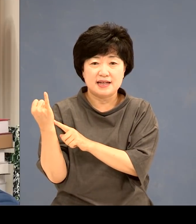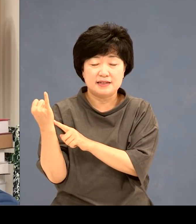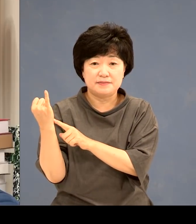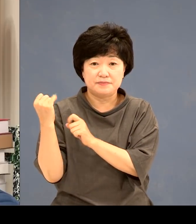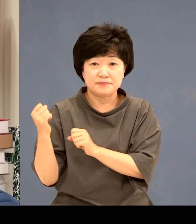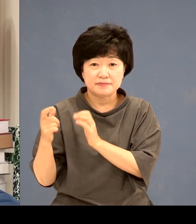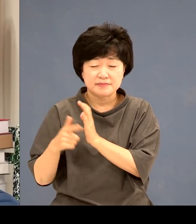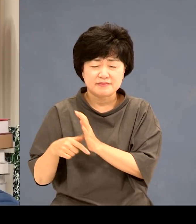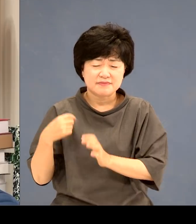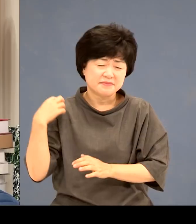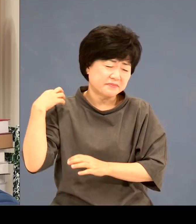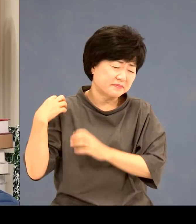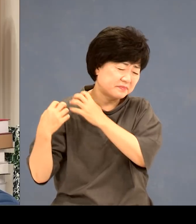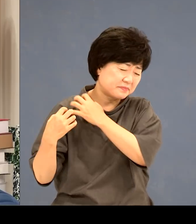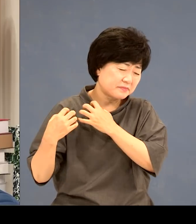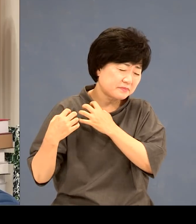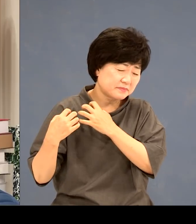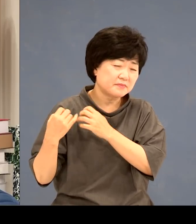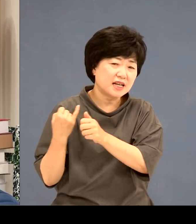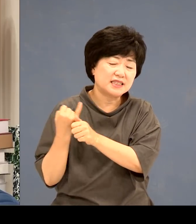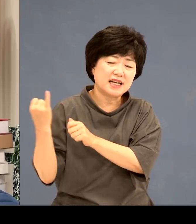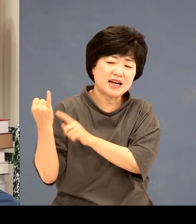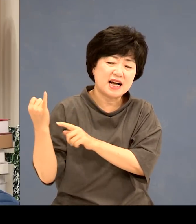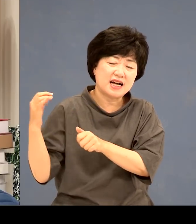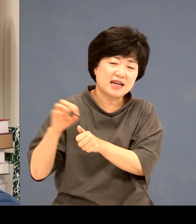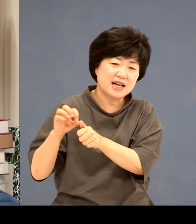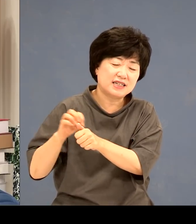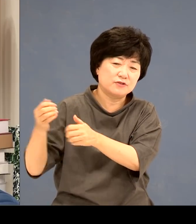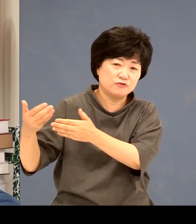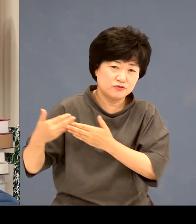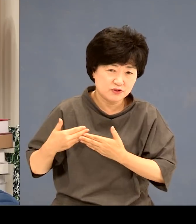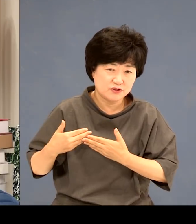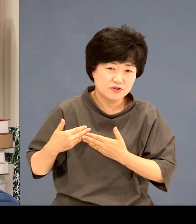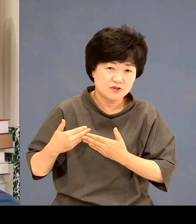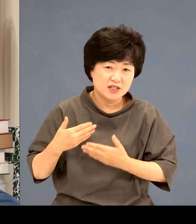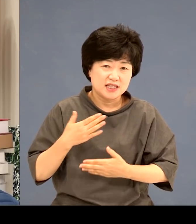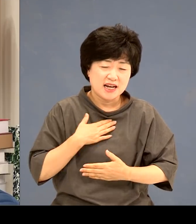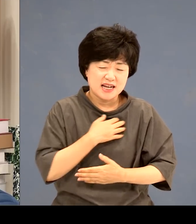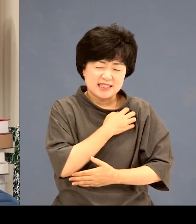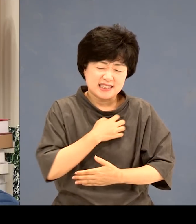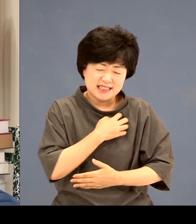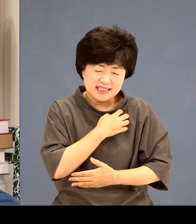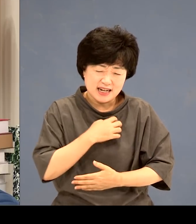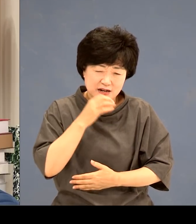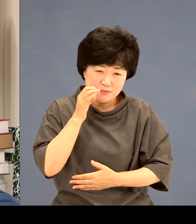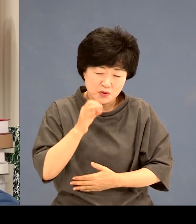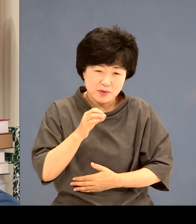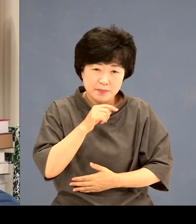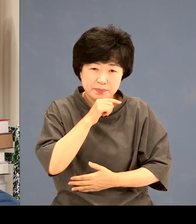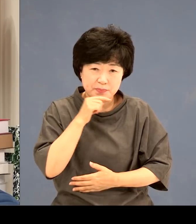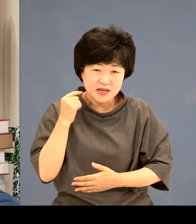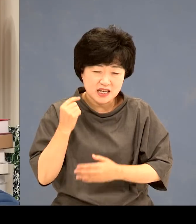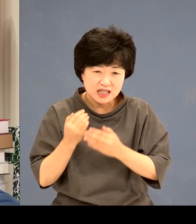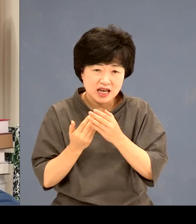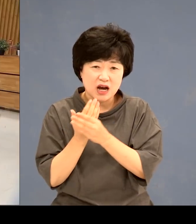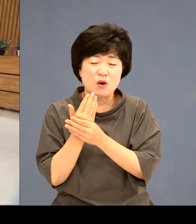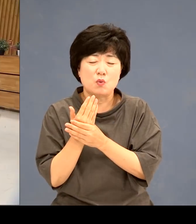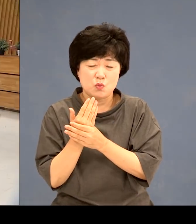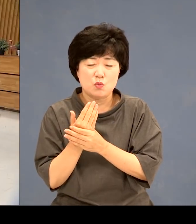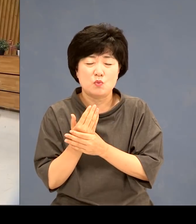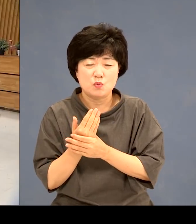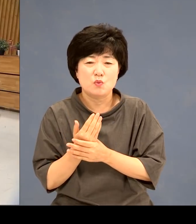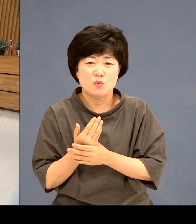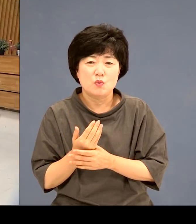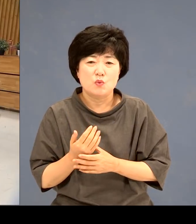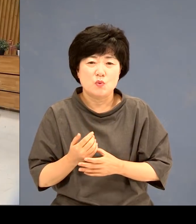저희 아내가 있을 때는 이제 너무 간지러우니까 아내가 이제 긁어주기도 하고 이렇게 제가 막 긁다 보면은